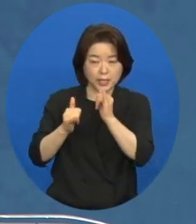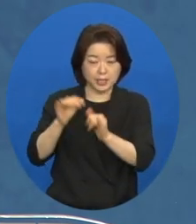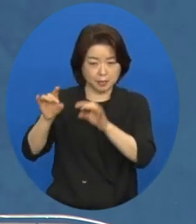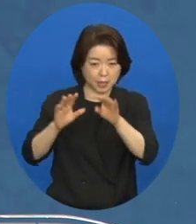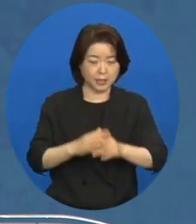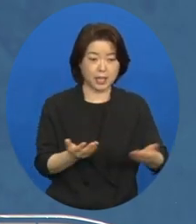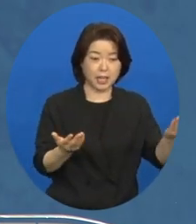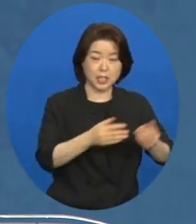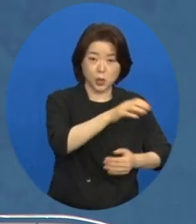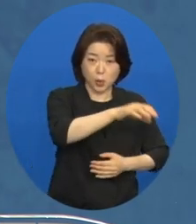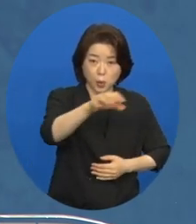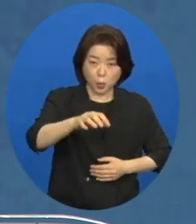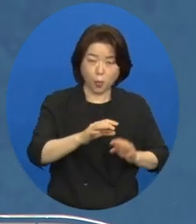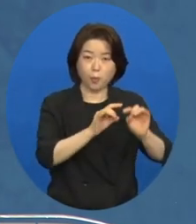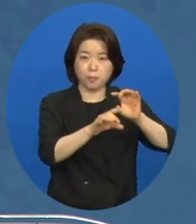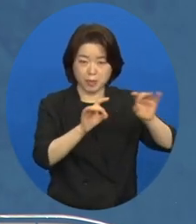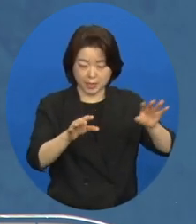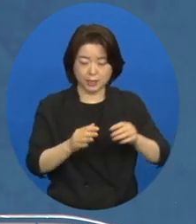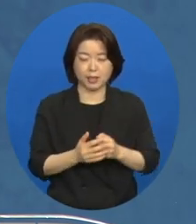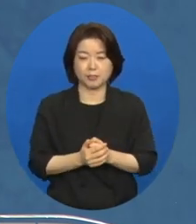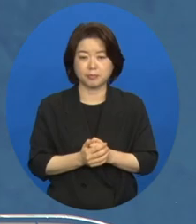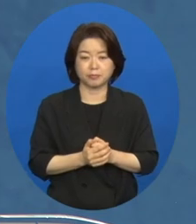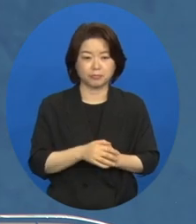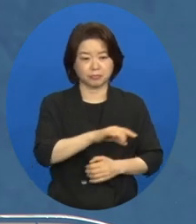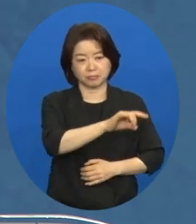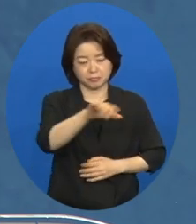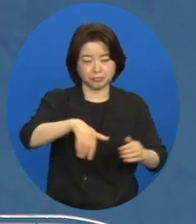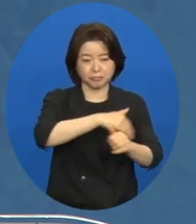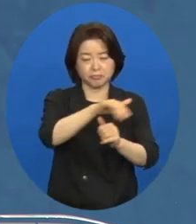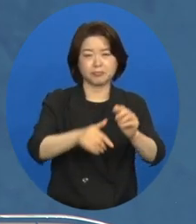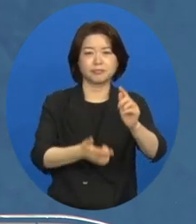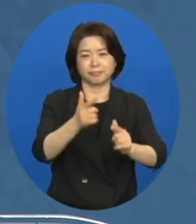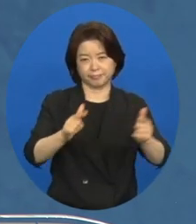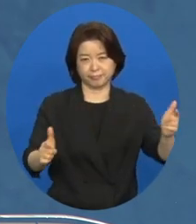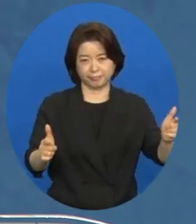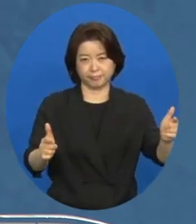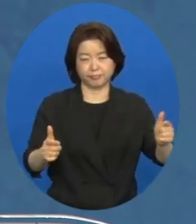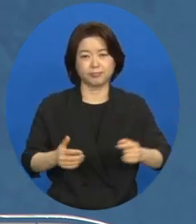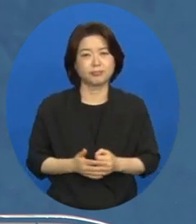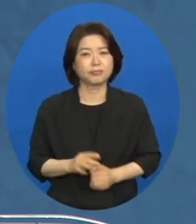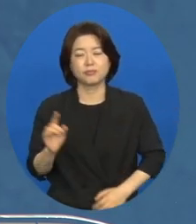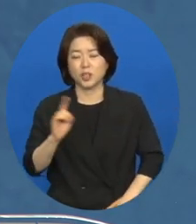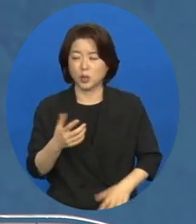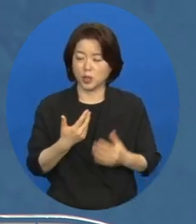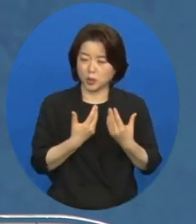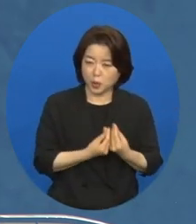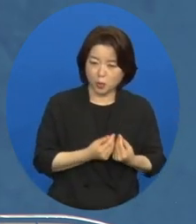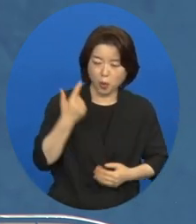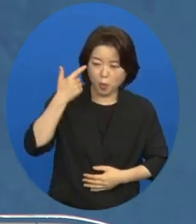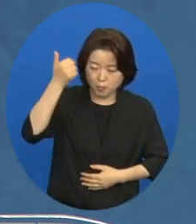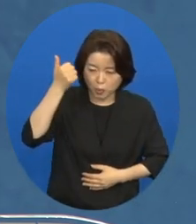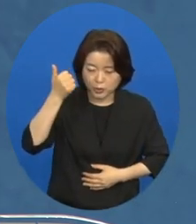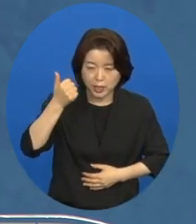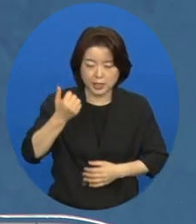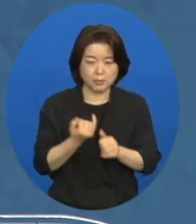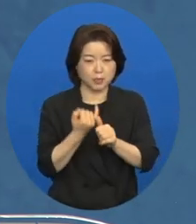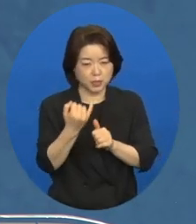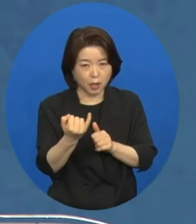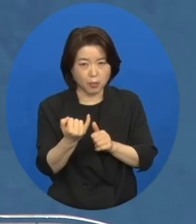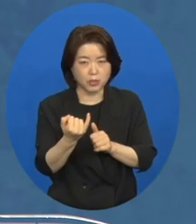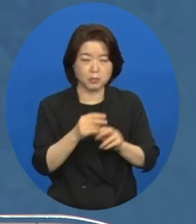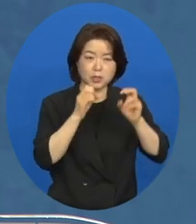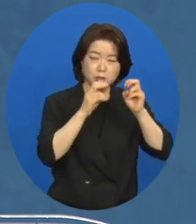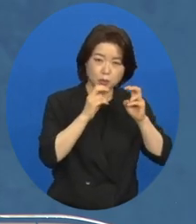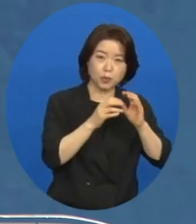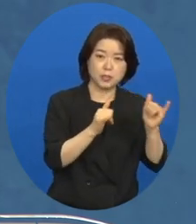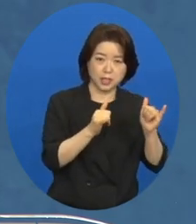사역지마다 뭐 각각에 놓여져 있는 형편이 다르기 때문에 어떤 경우는 목사님이나 사모님이나 뭐